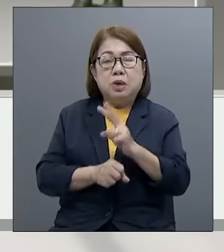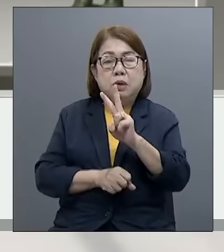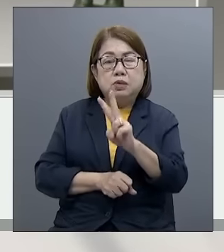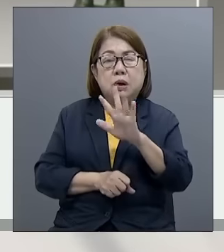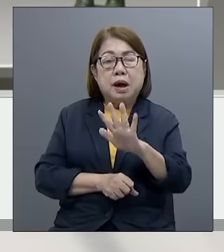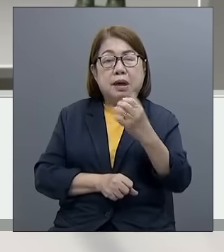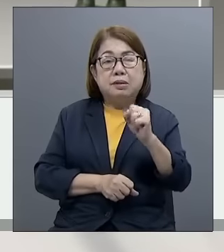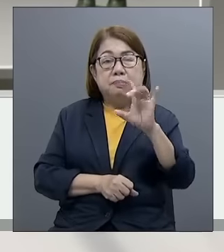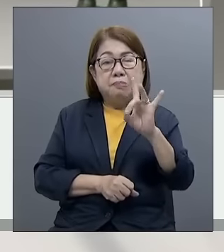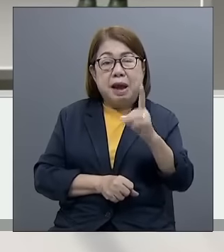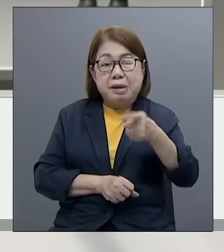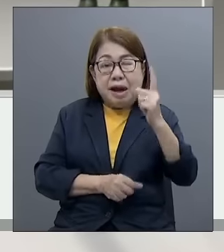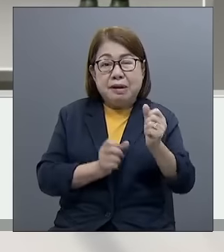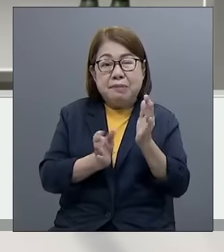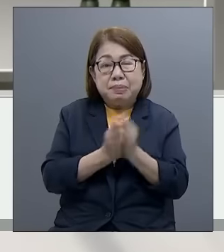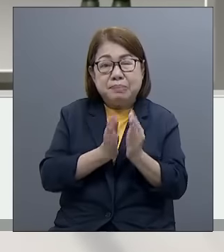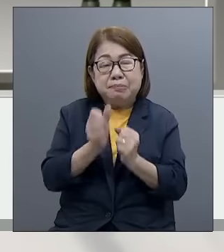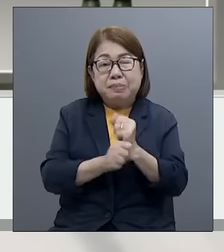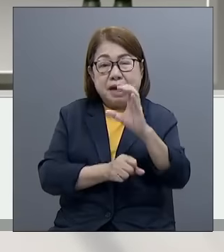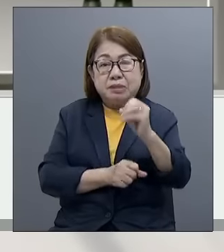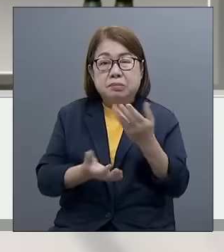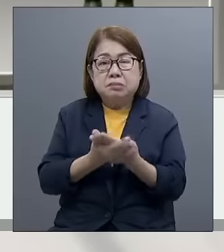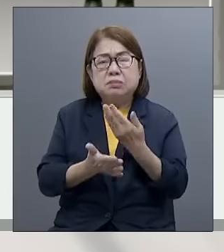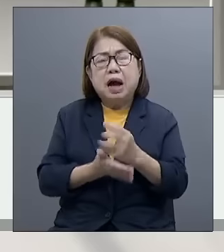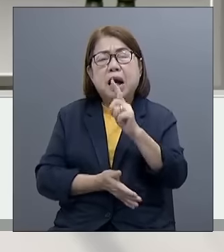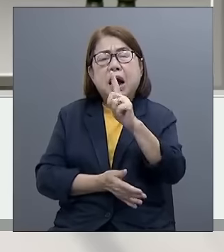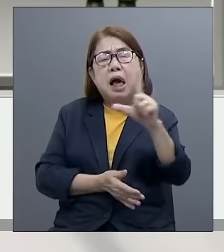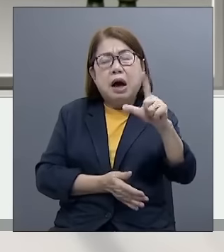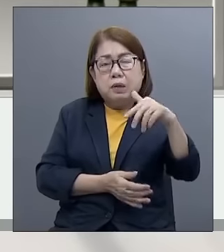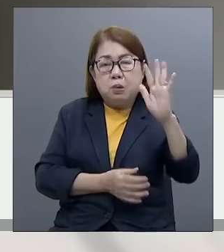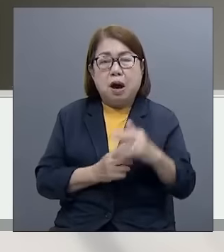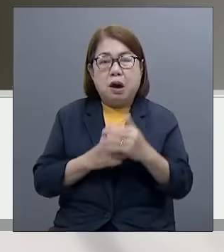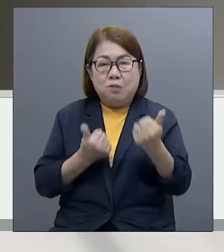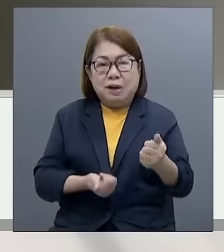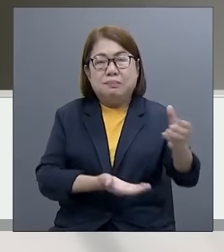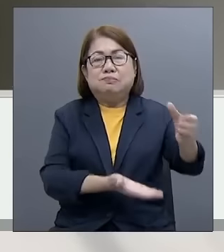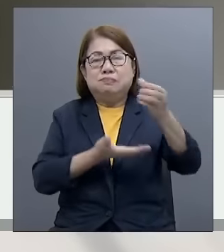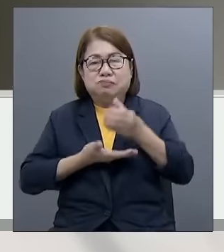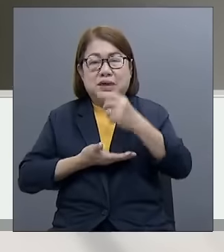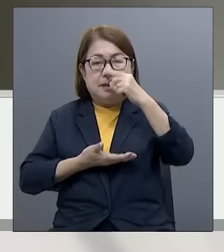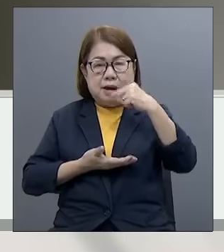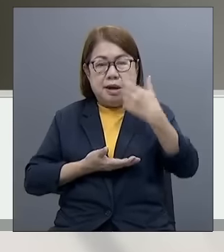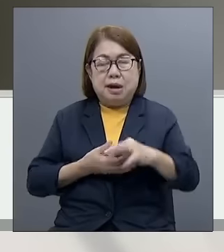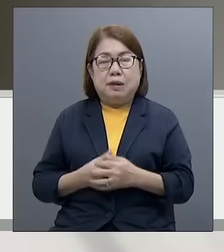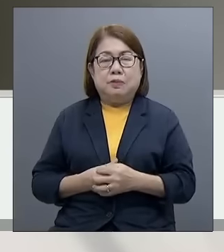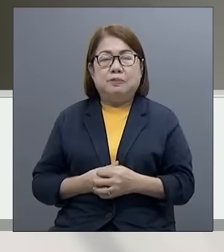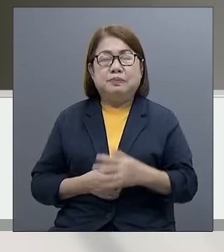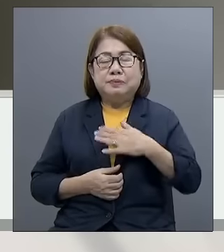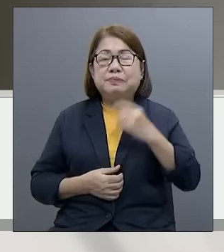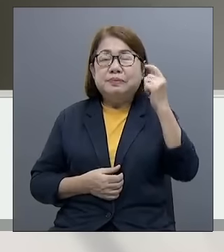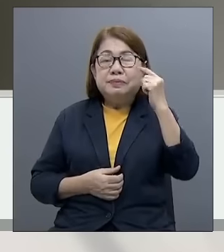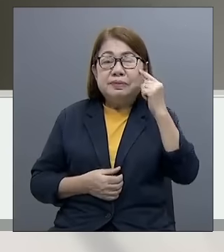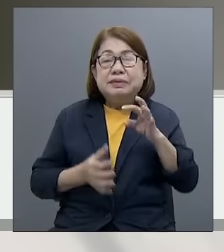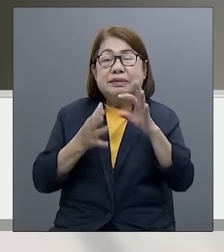แล้วนะคะด้วยสถนนราคาล้านกว่าบาทค่ะวันนี้เดินทางกลับมาถึงไทยแล้วนะคะและเชื่อว่าในวงการค้า